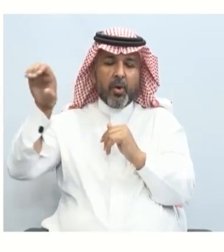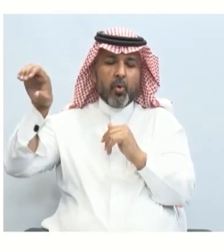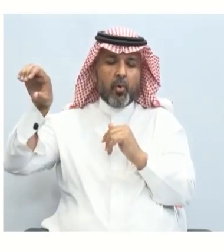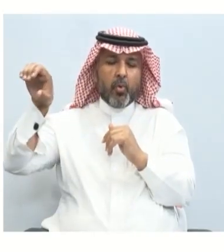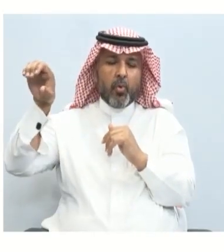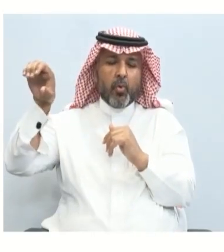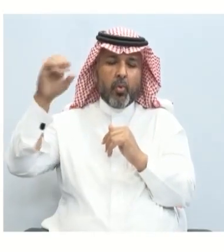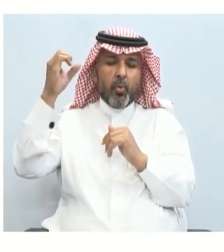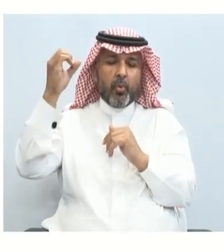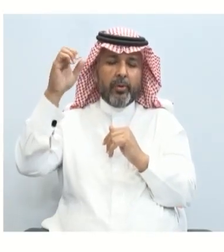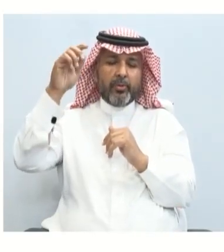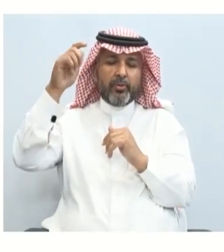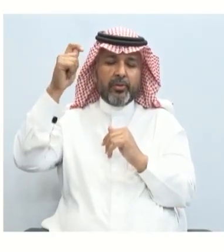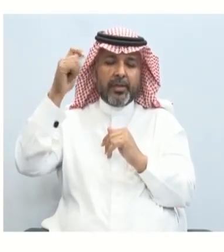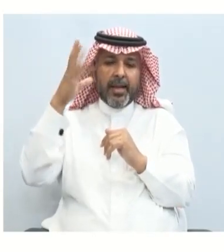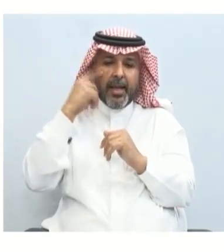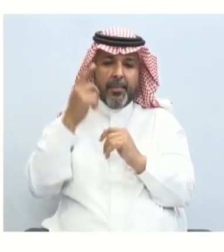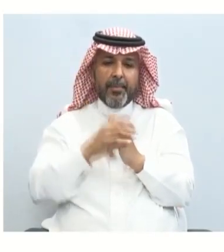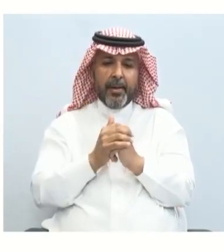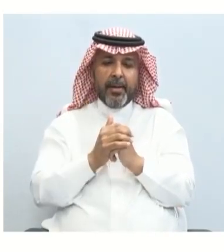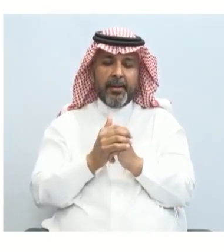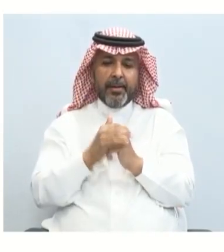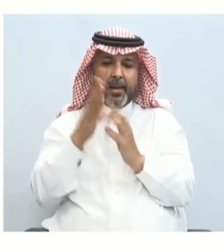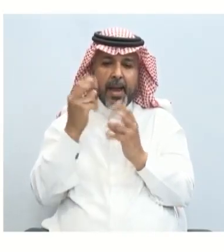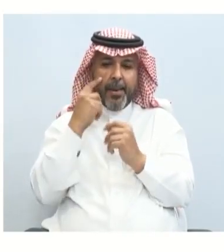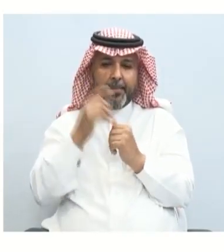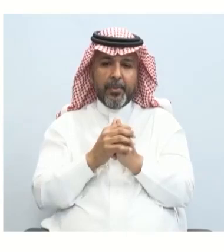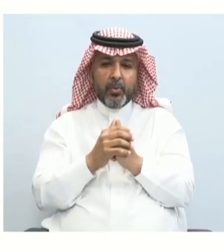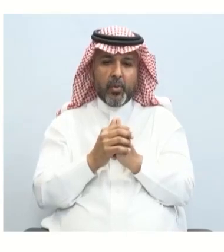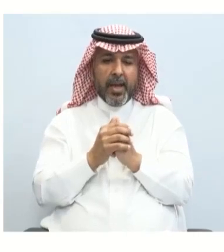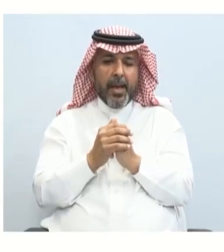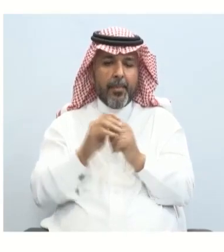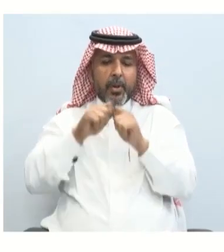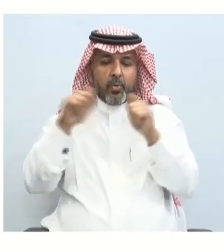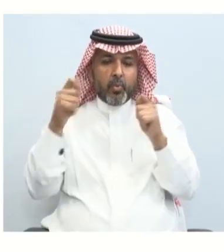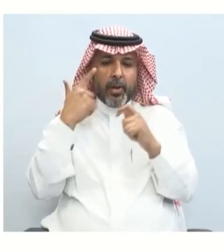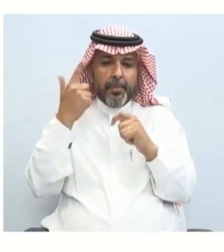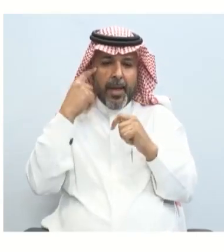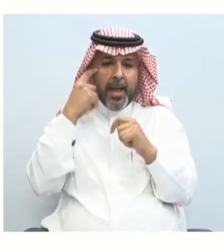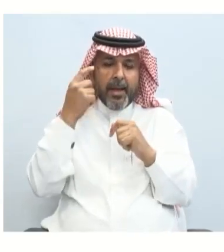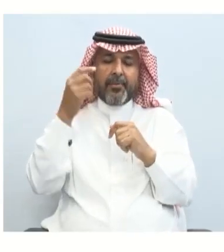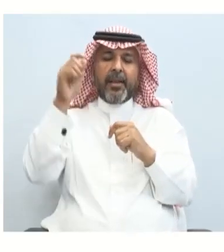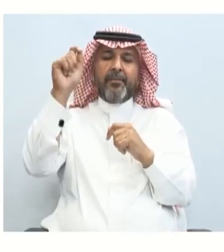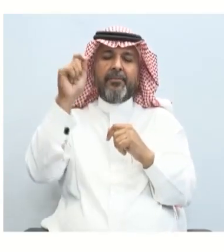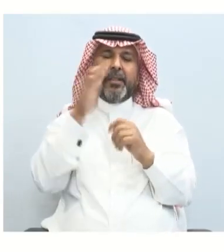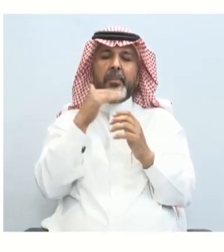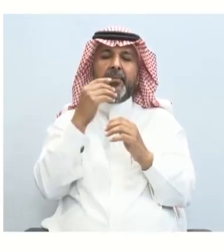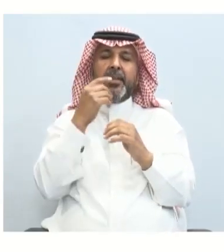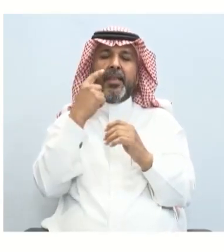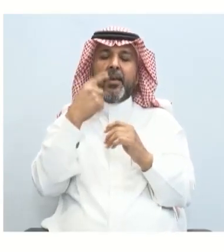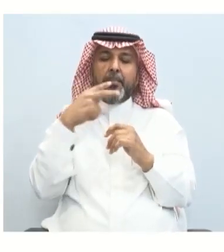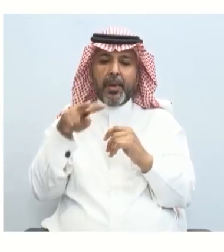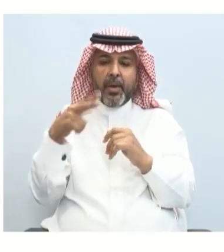طول الدوره في الاساس هو 180 درجه هل الثيتا معها شيء لا اذا خلاص